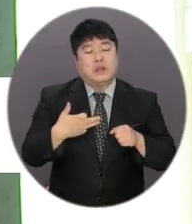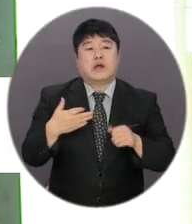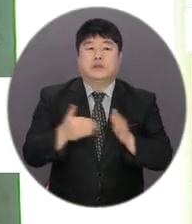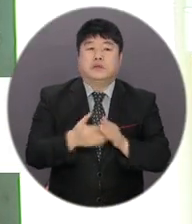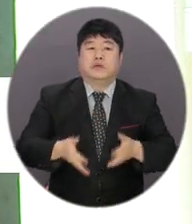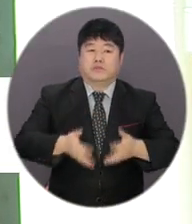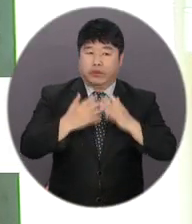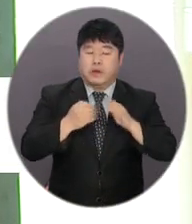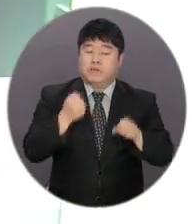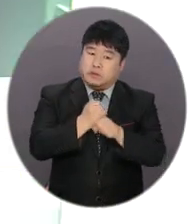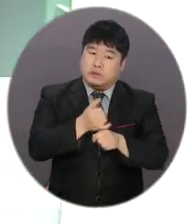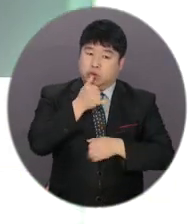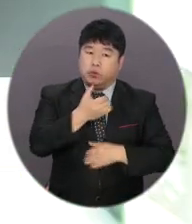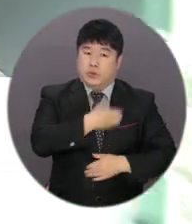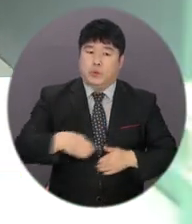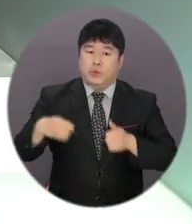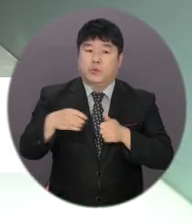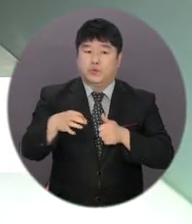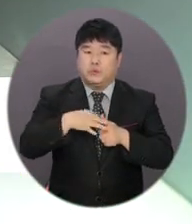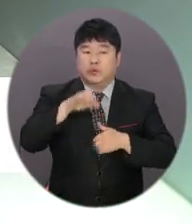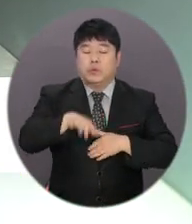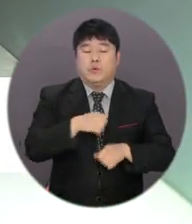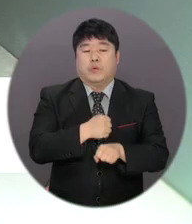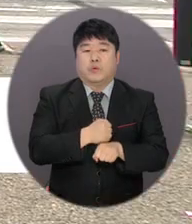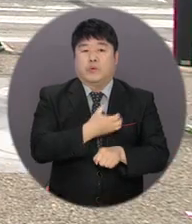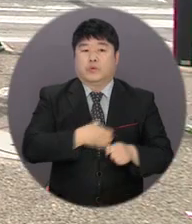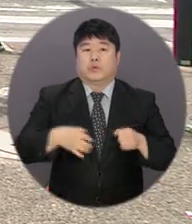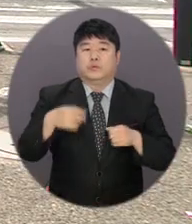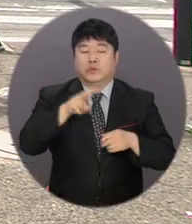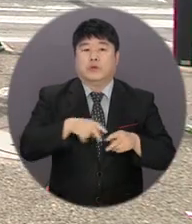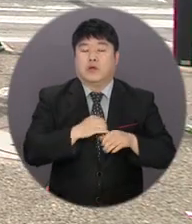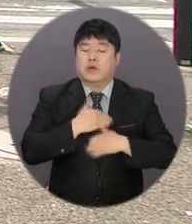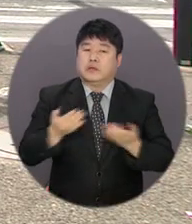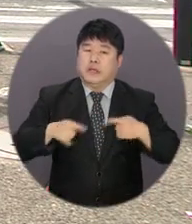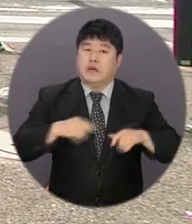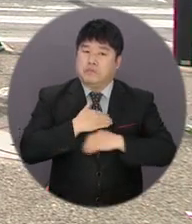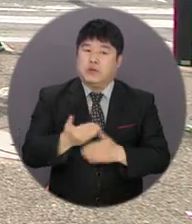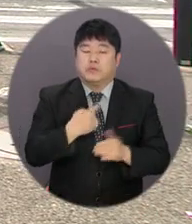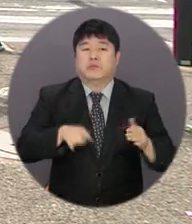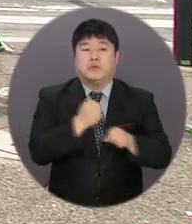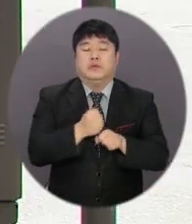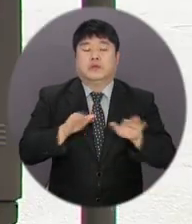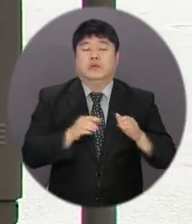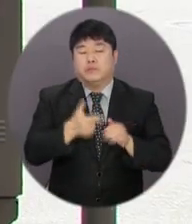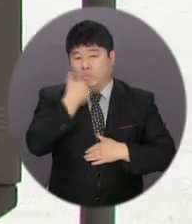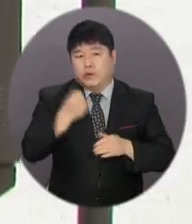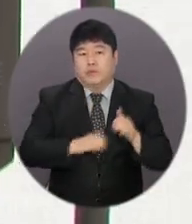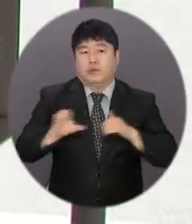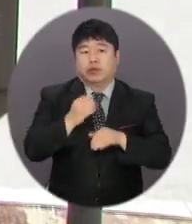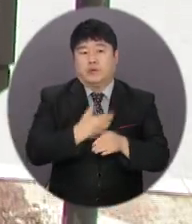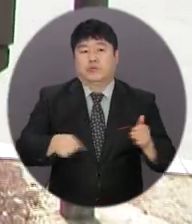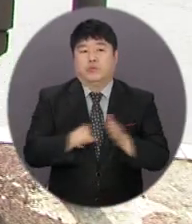주민 동주민센터 그리고 구에서 일방적으로 행정 편의적으로. 이런 단점을 보완하기 위해 광주시는